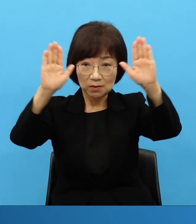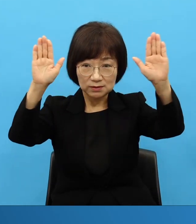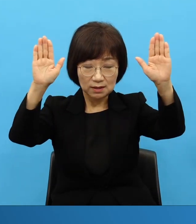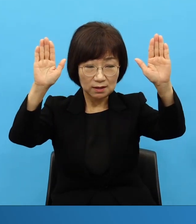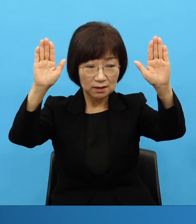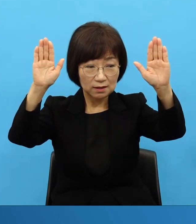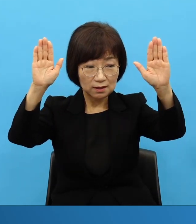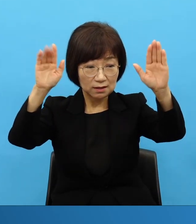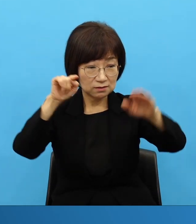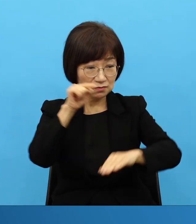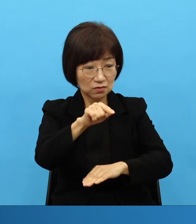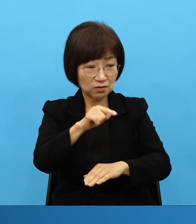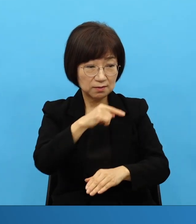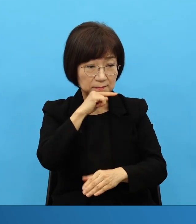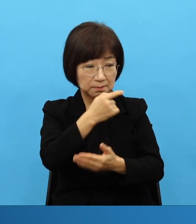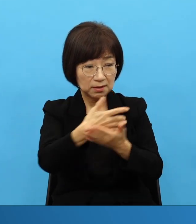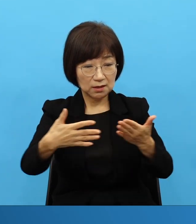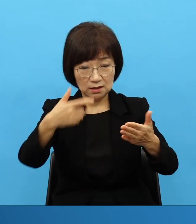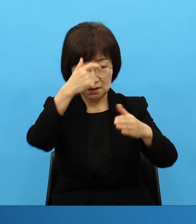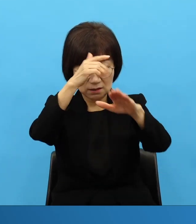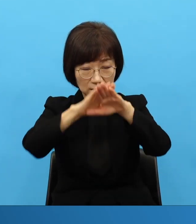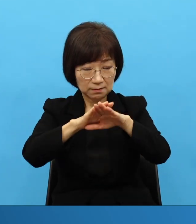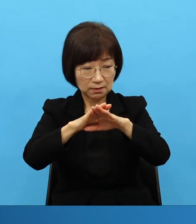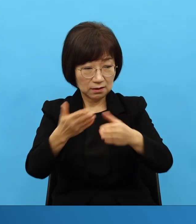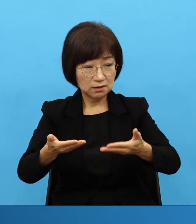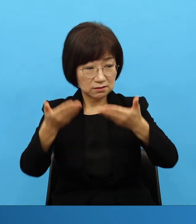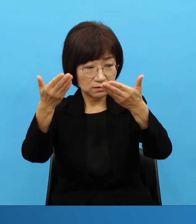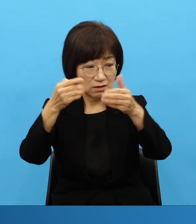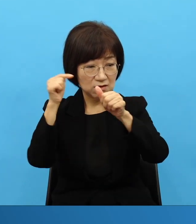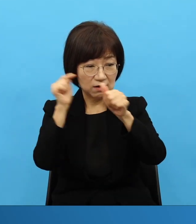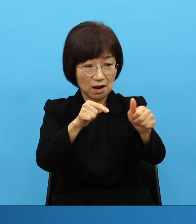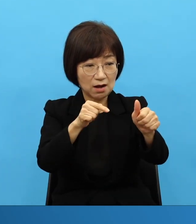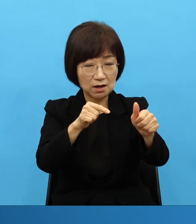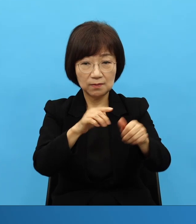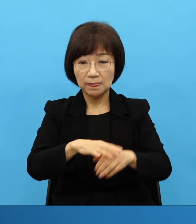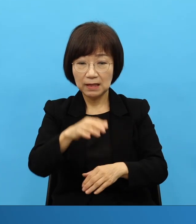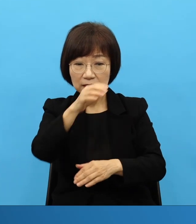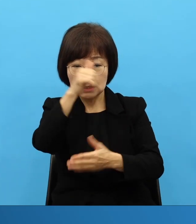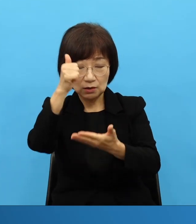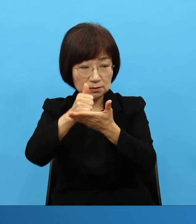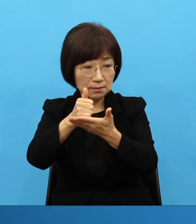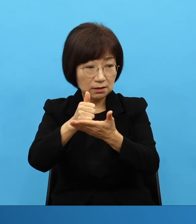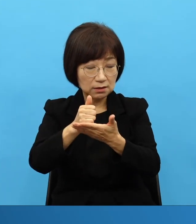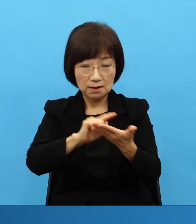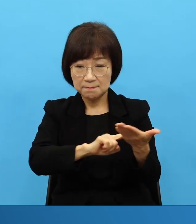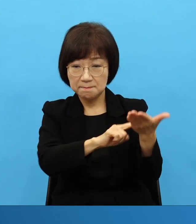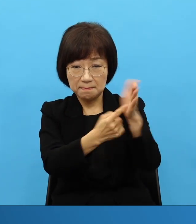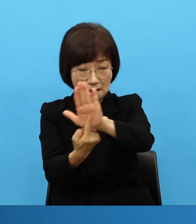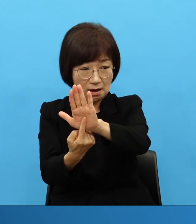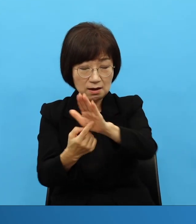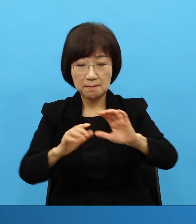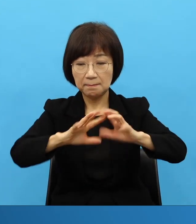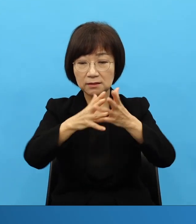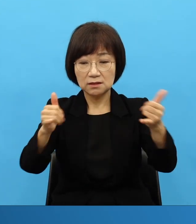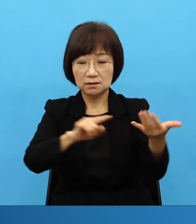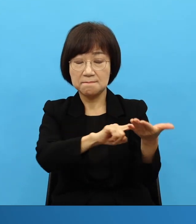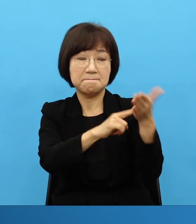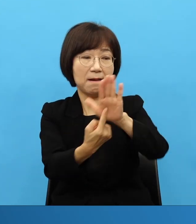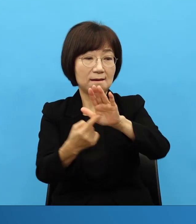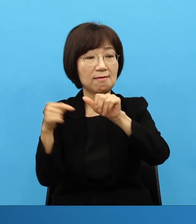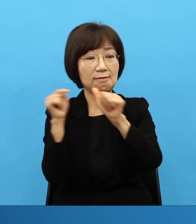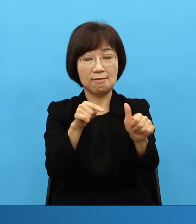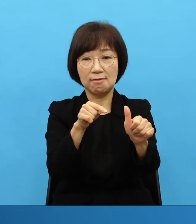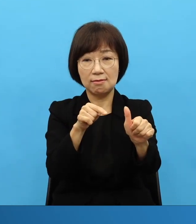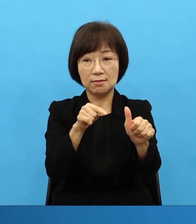Moses, go and give the blood sacrifice. 이 사실을 장로에게 알리고 백성에게 알리라. Let this be known to the elders and to the